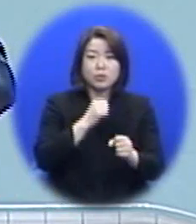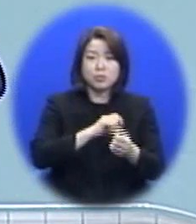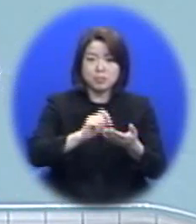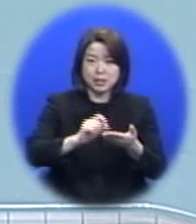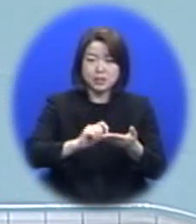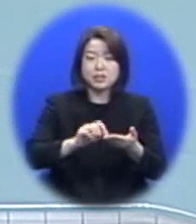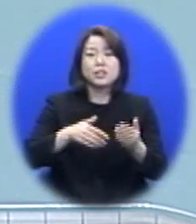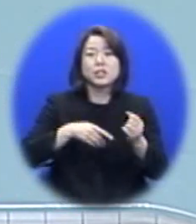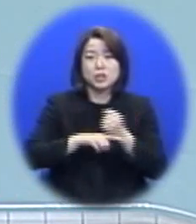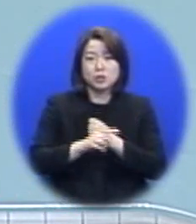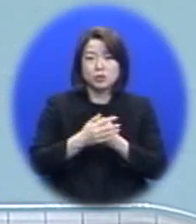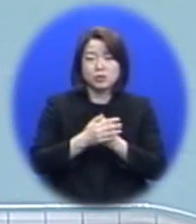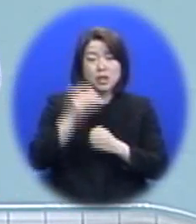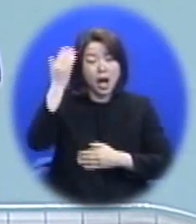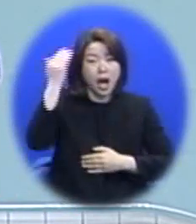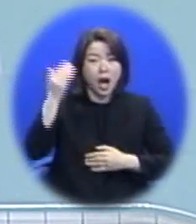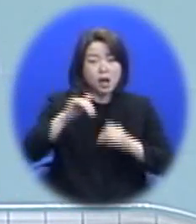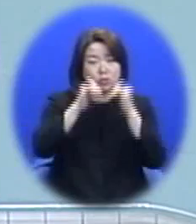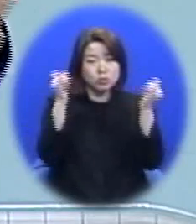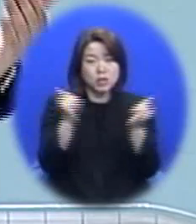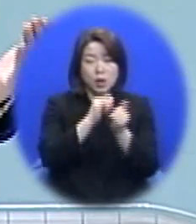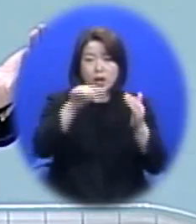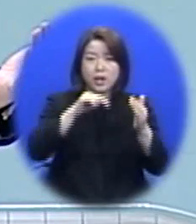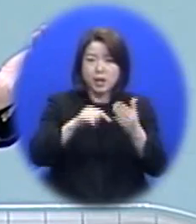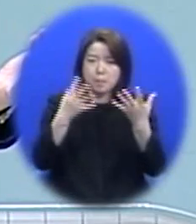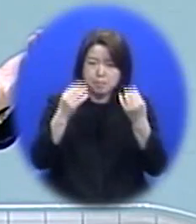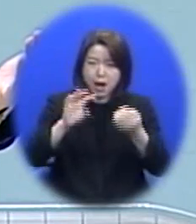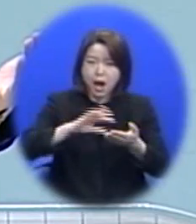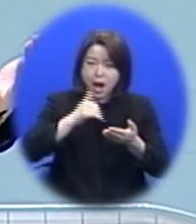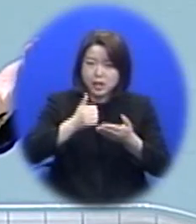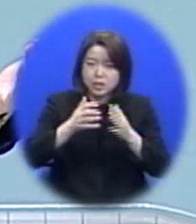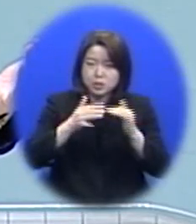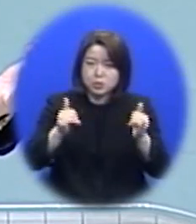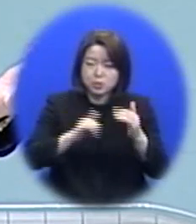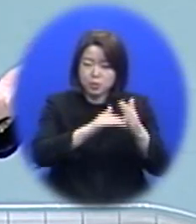한국 사회 안에 많은 크리스천들의 가정들이